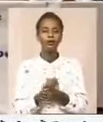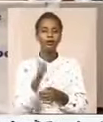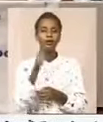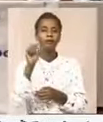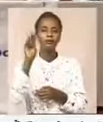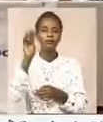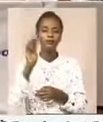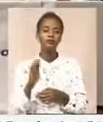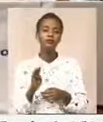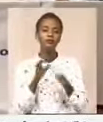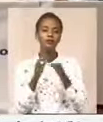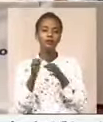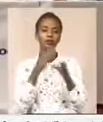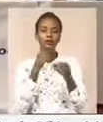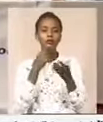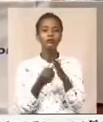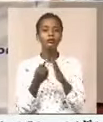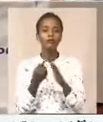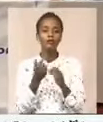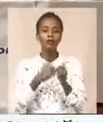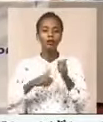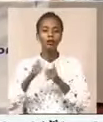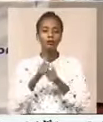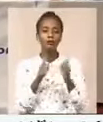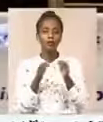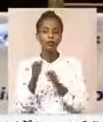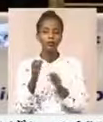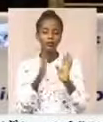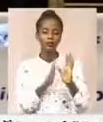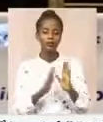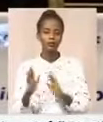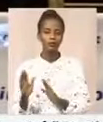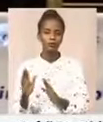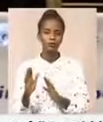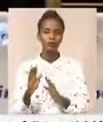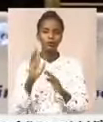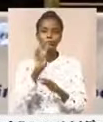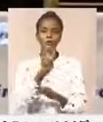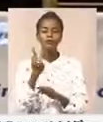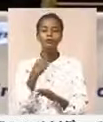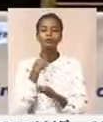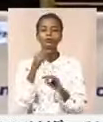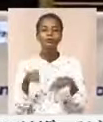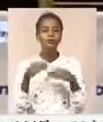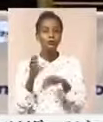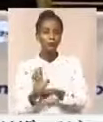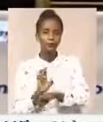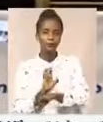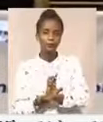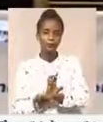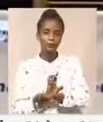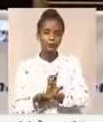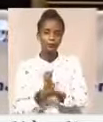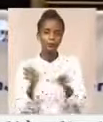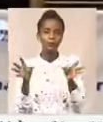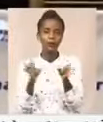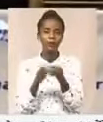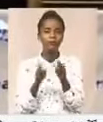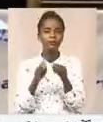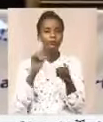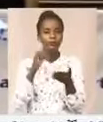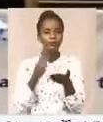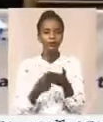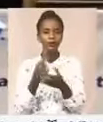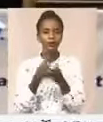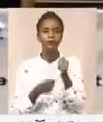ኢቢሲ ዘገባ ይህ ቀዳሚ መግለጫ የተዘጋጀው በሁለቱ የድምፅ መስጫ ቀናት በተሰበሰቡ መረጃዎች